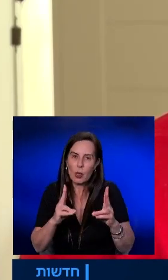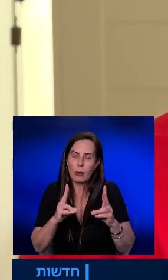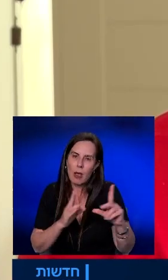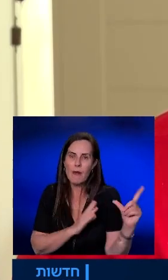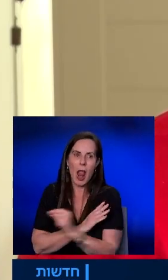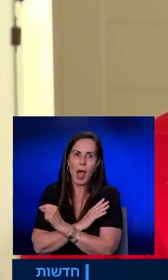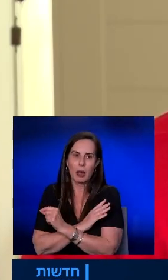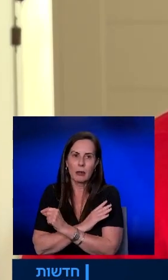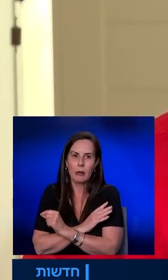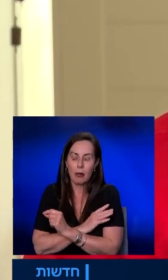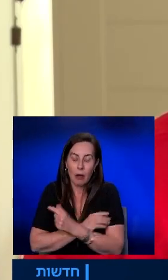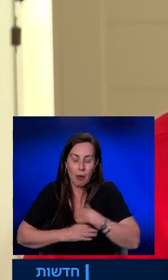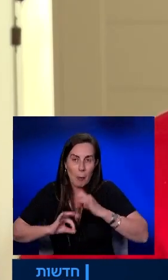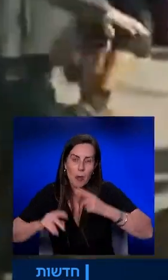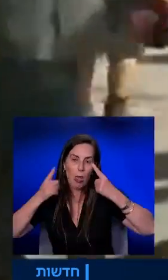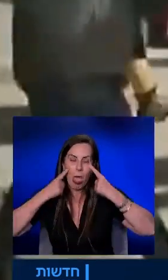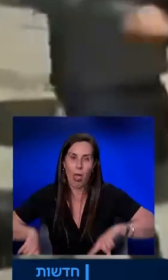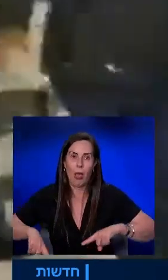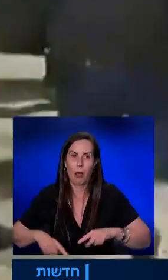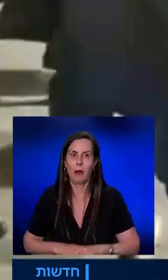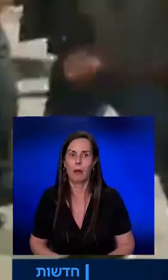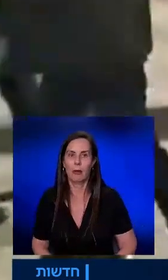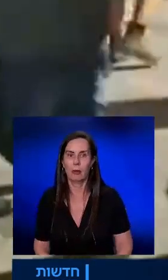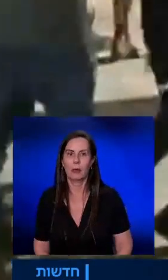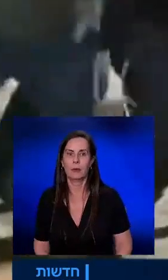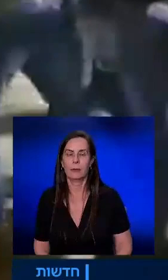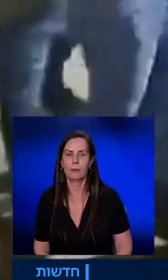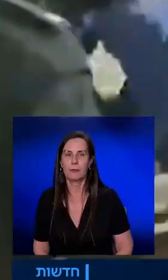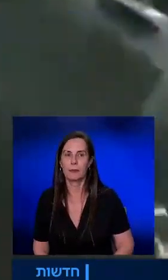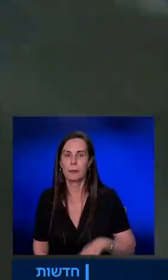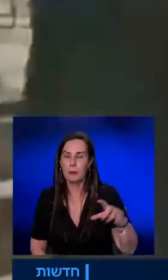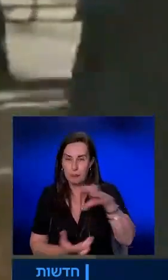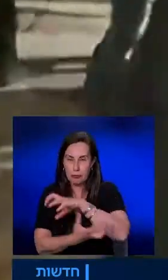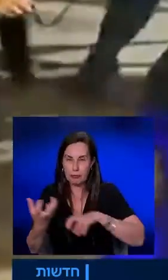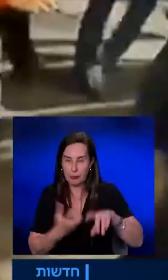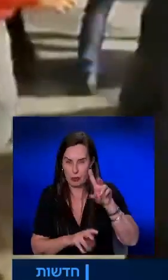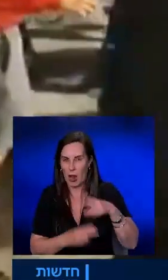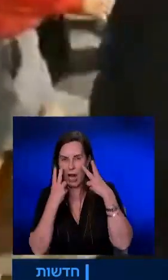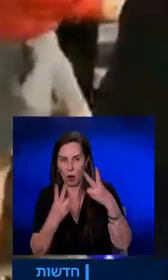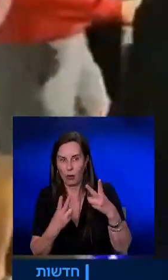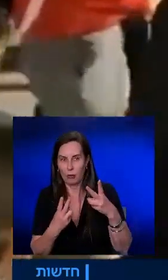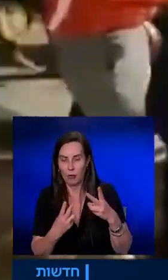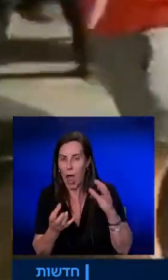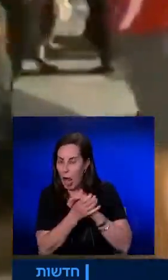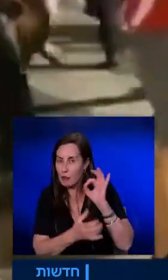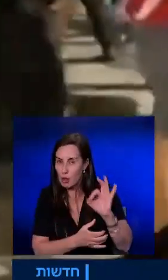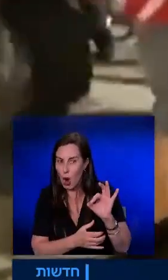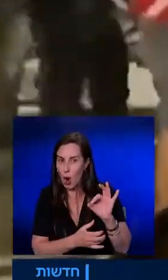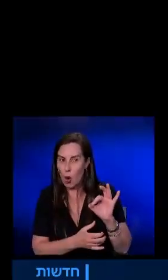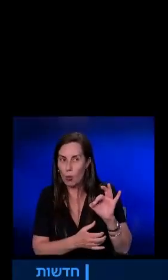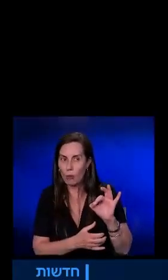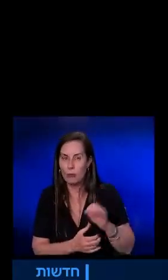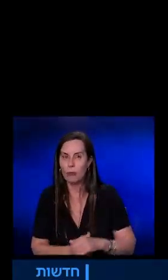משם הצידה והתפרקתי מבכי. במסגרת המהומות שאפשר לראות כאן, חברו של רועי, האוהד דור